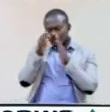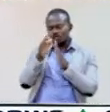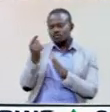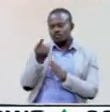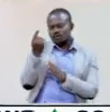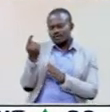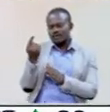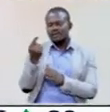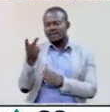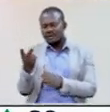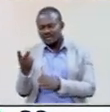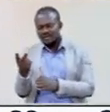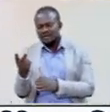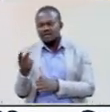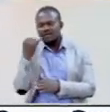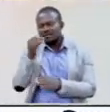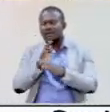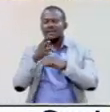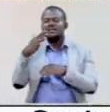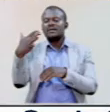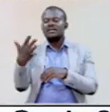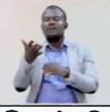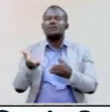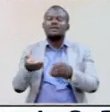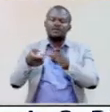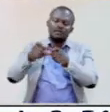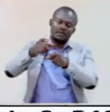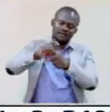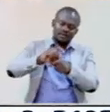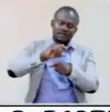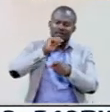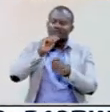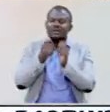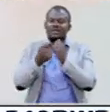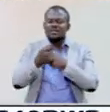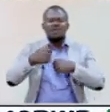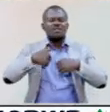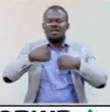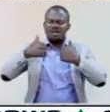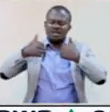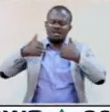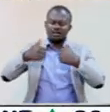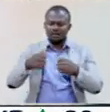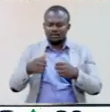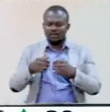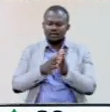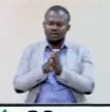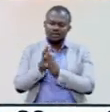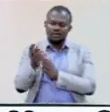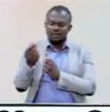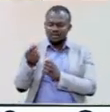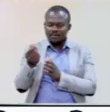abumwe babiri barenze batanu bakajya hejuru ntago yakugira igitanga, nuko bango nukuzana nugushora